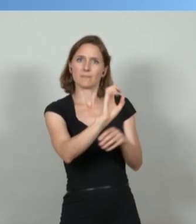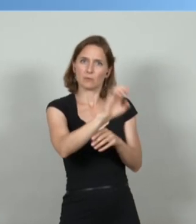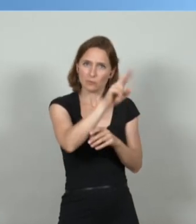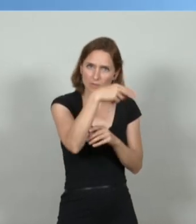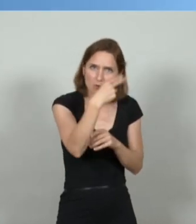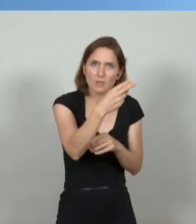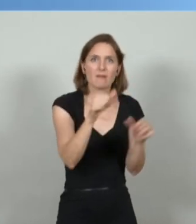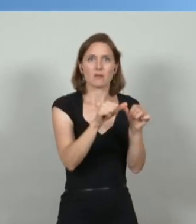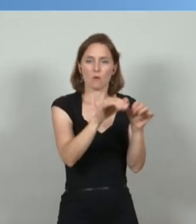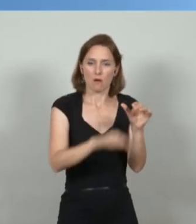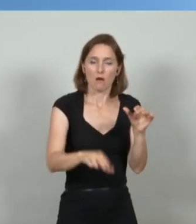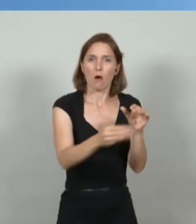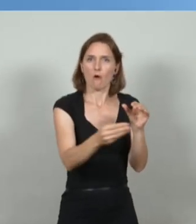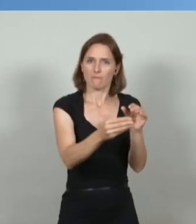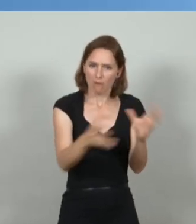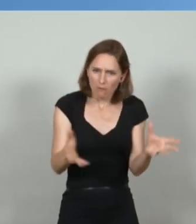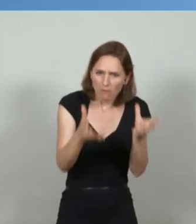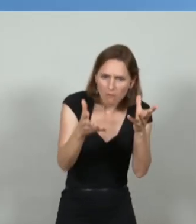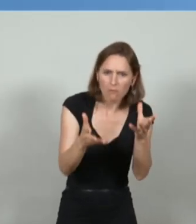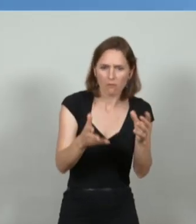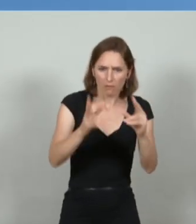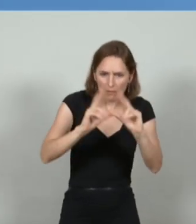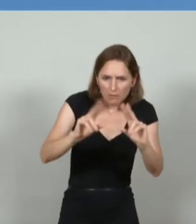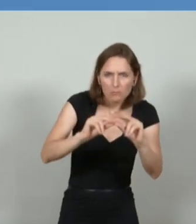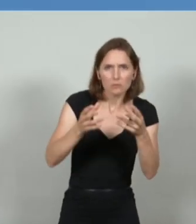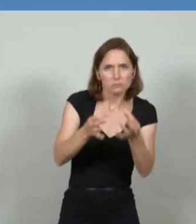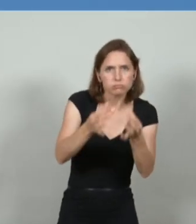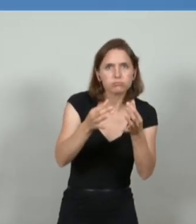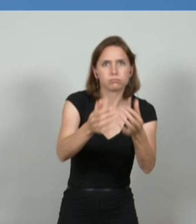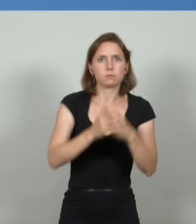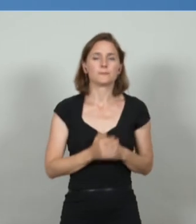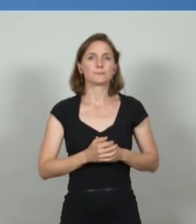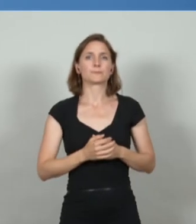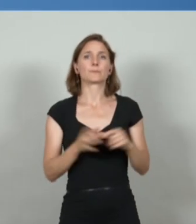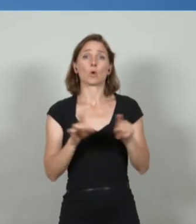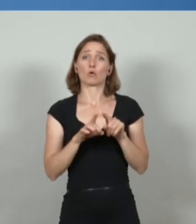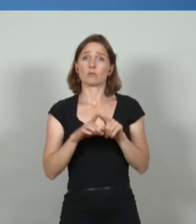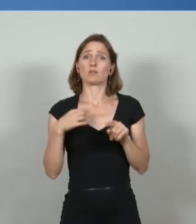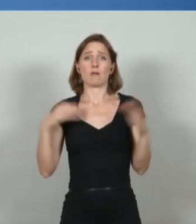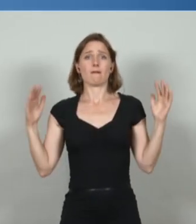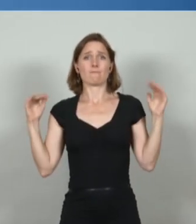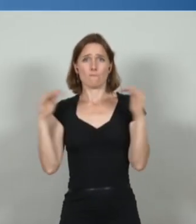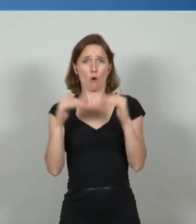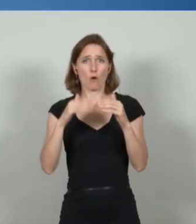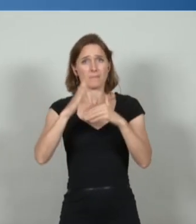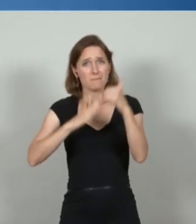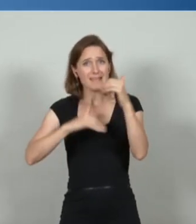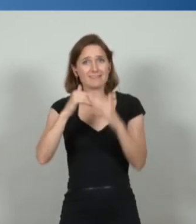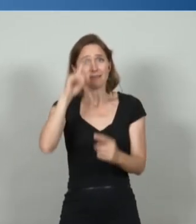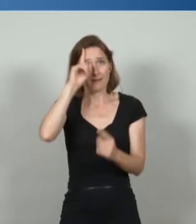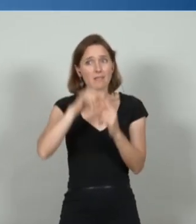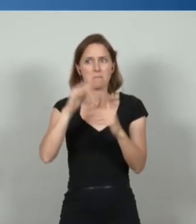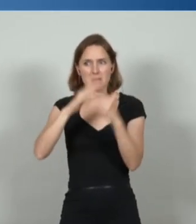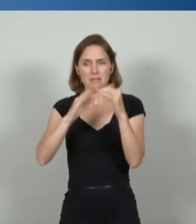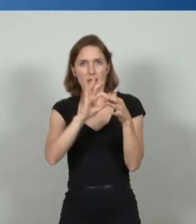de ces questions là et puis il est important de souligner aussi que un forum des métiers organisé sur les métiers de la